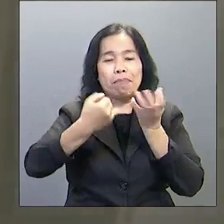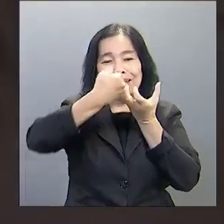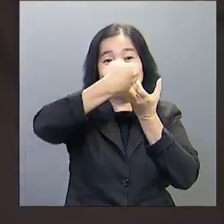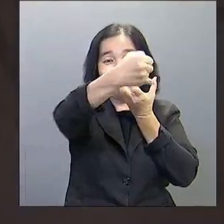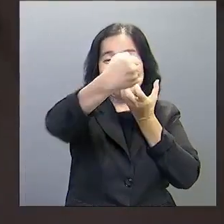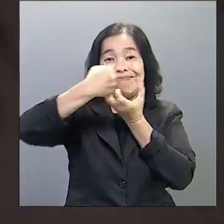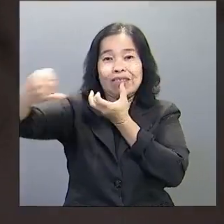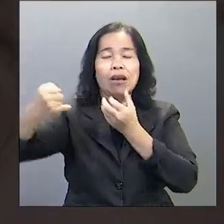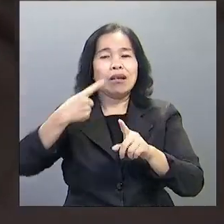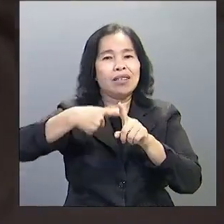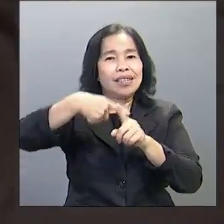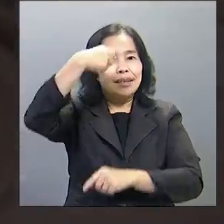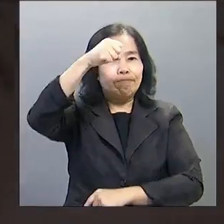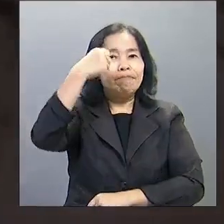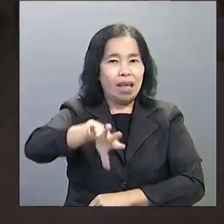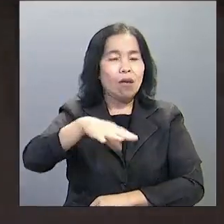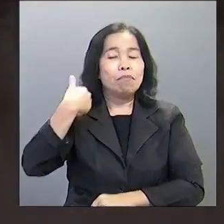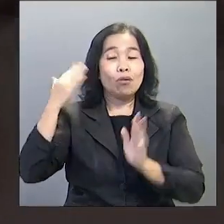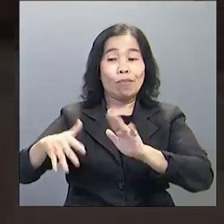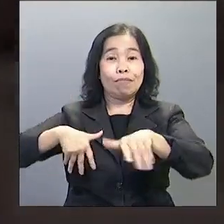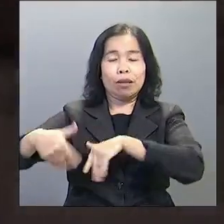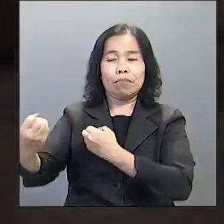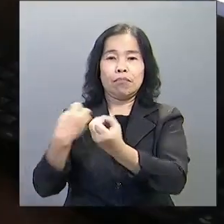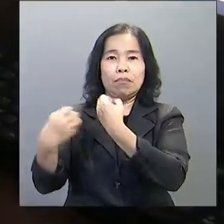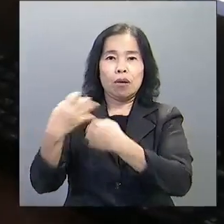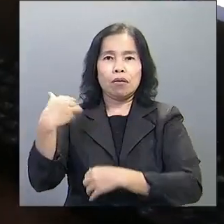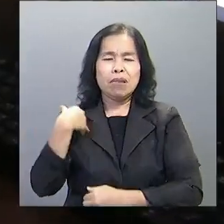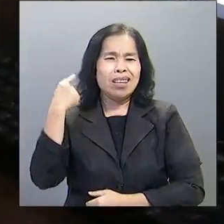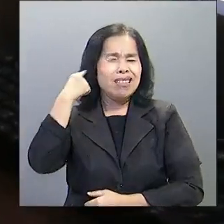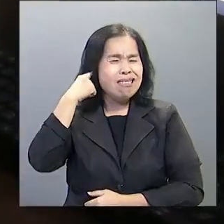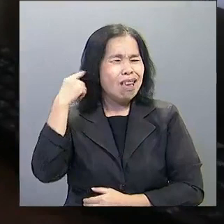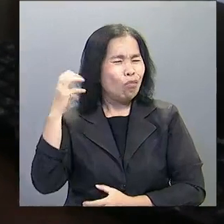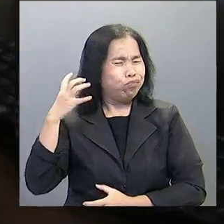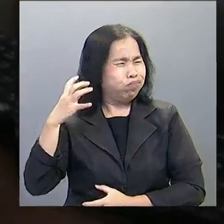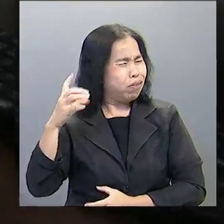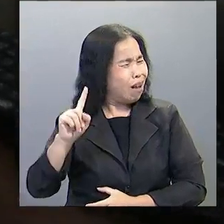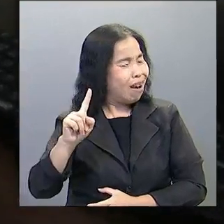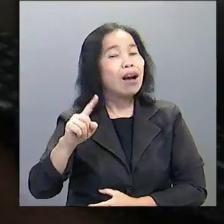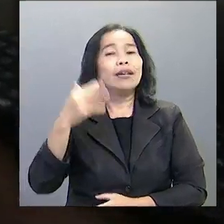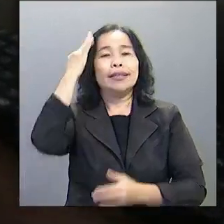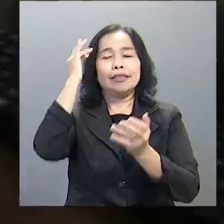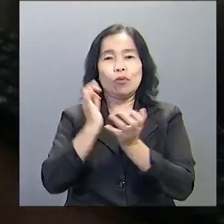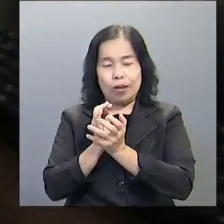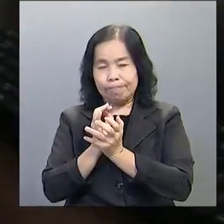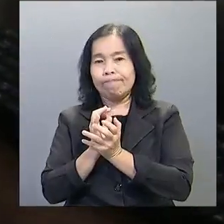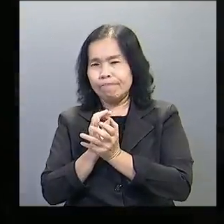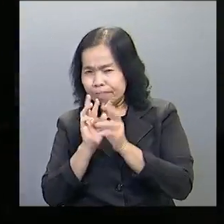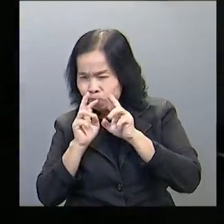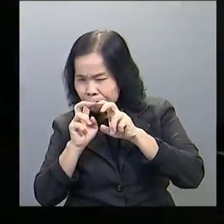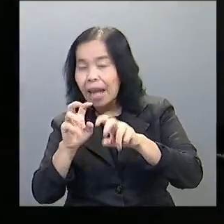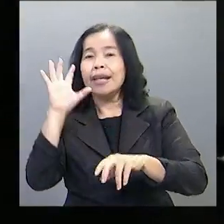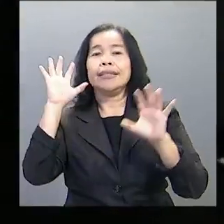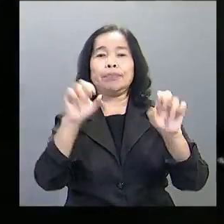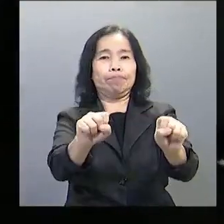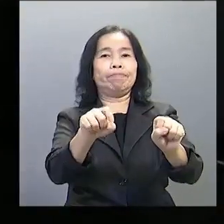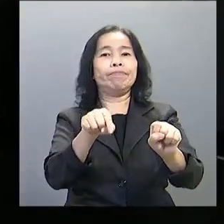ถึง10เดือนแล้วค่ะแล้วก็มีชาวบ้านร้องเรียนในเรื่องของเสียงนะคะจึงร่วมกับตำรวจสืบสวนนำมาสู่การจับกุมใน